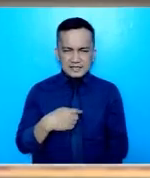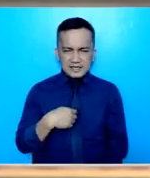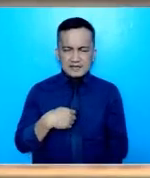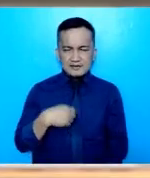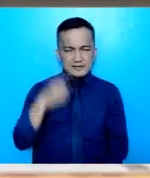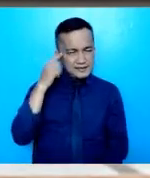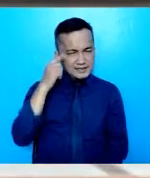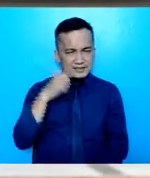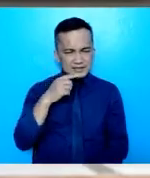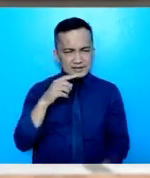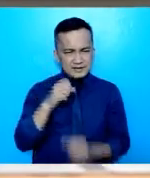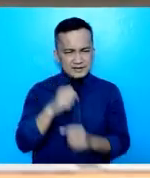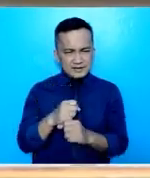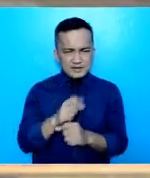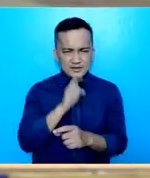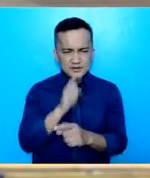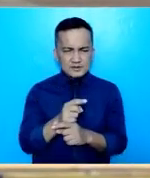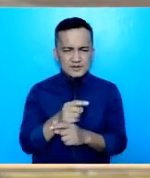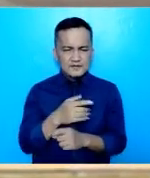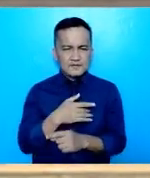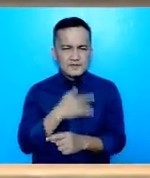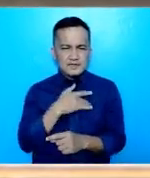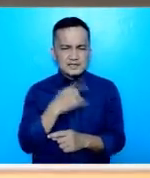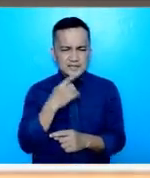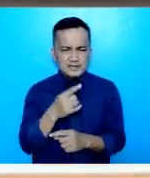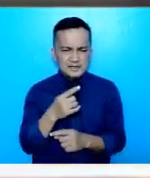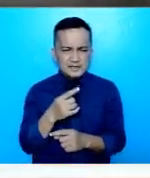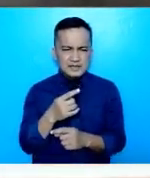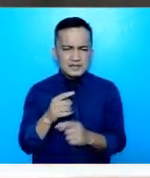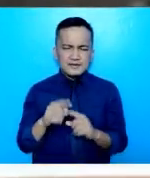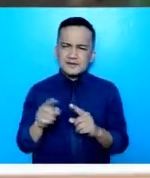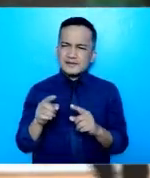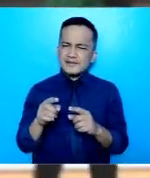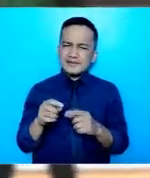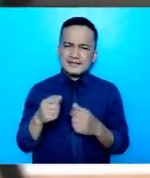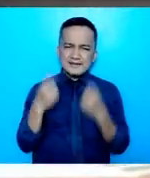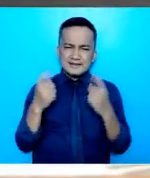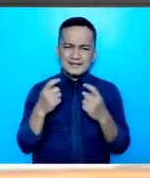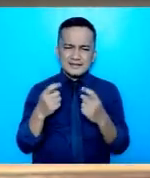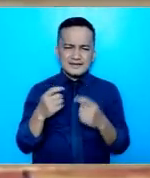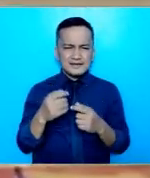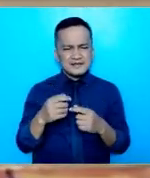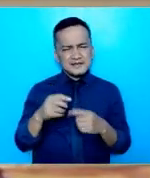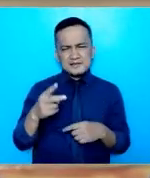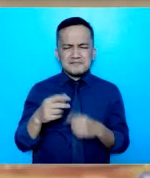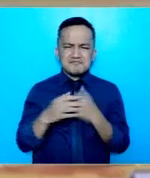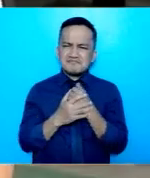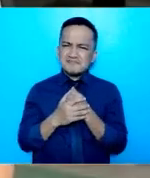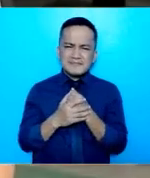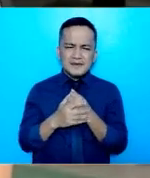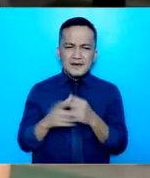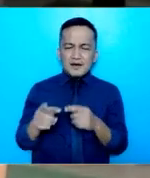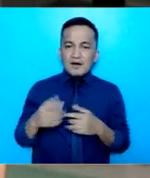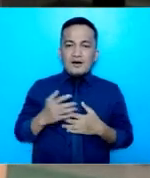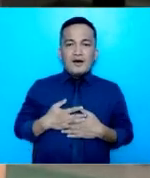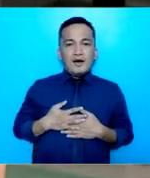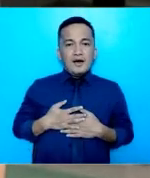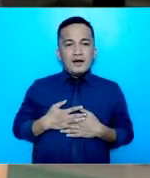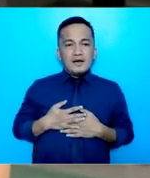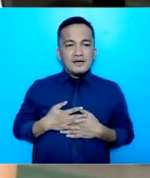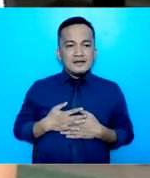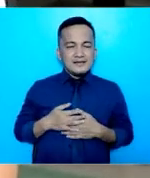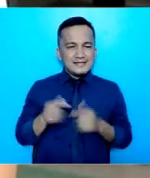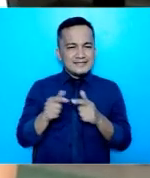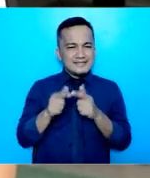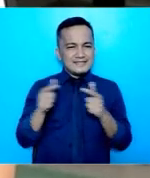that I genuinely thought that I'd be celebrating in a different way, like I'd be happy and running, but it was just like a giant sigh